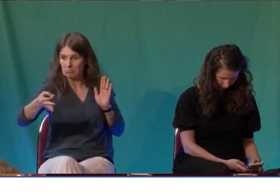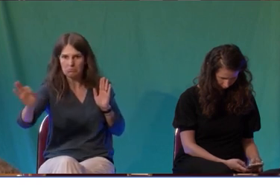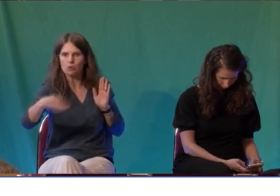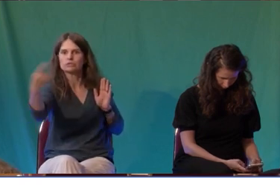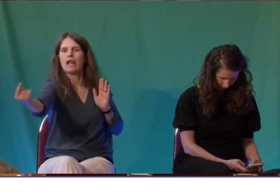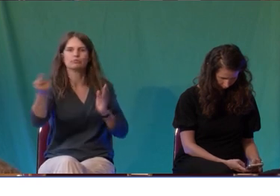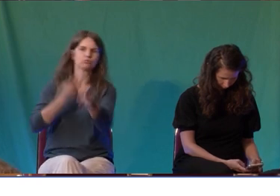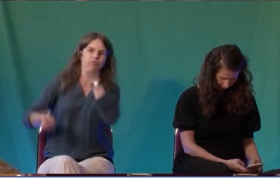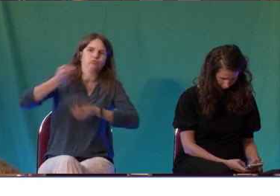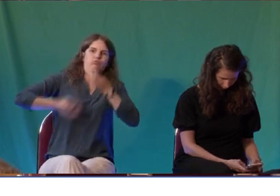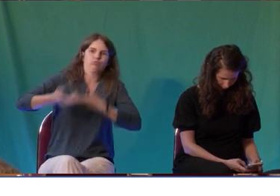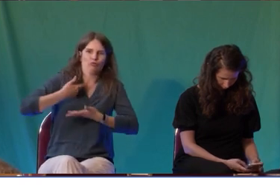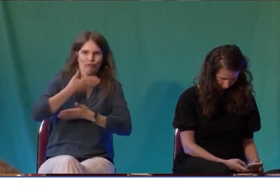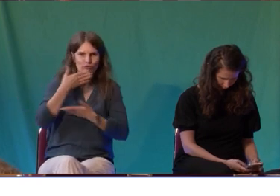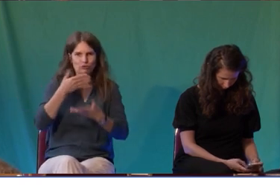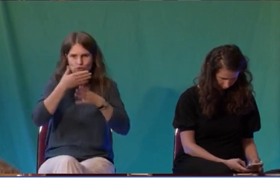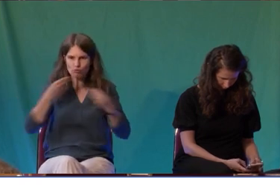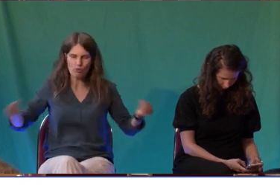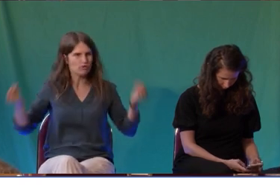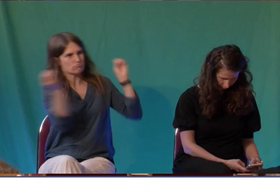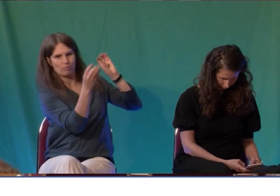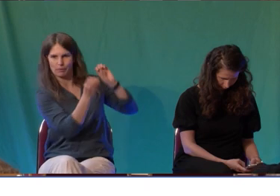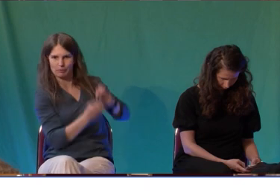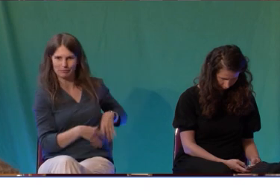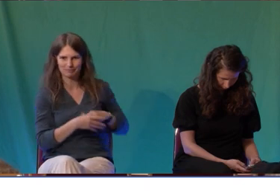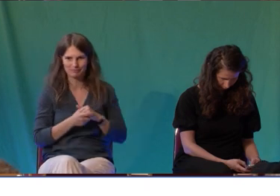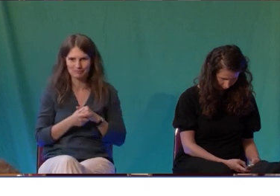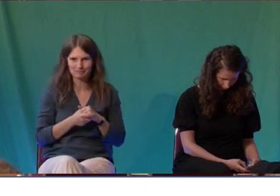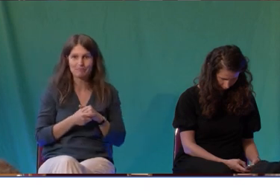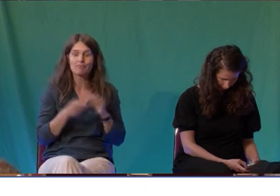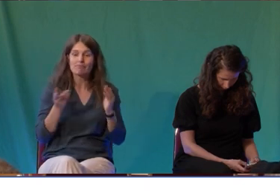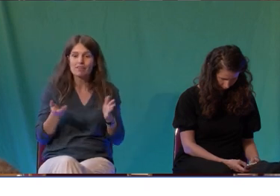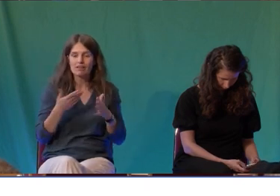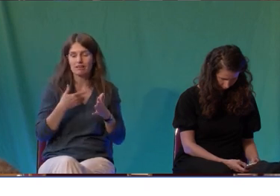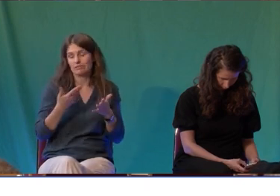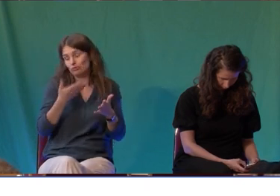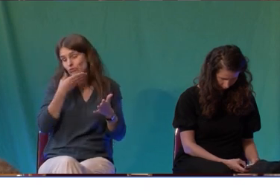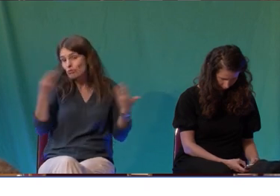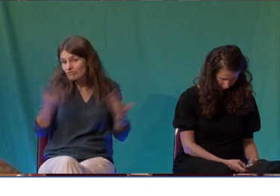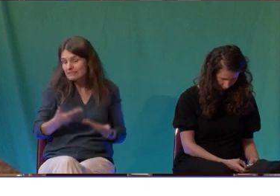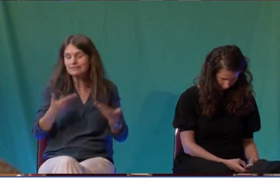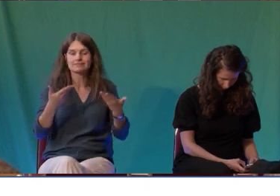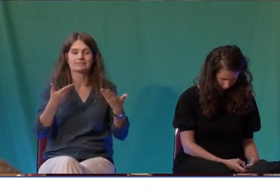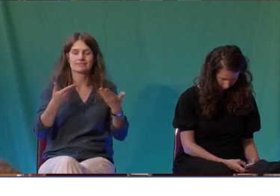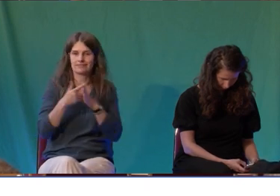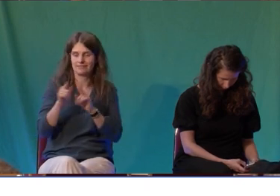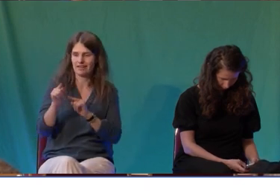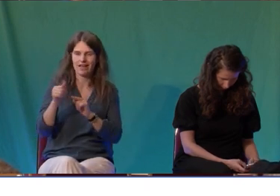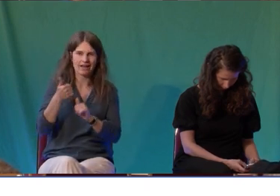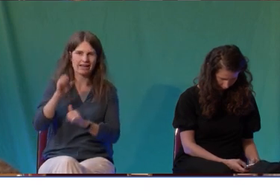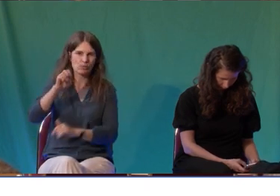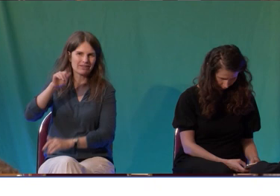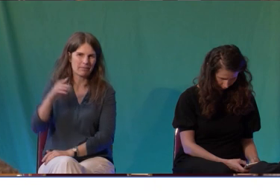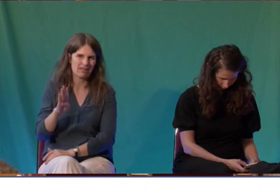und wir konnten gut zusammentragen also was wir herausgefunden haben oder was wir besprochen haben ist der Vorteil der